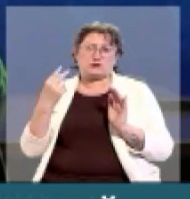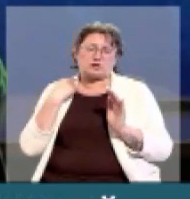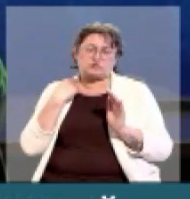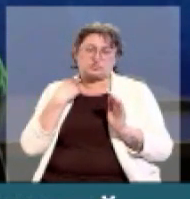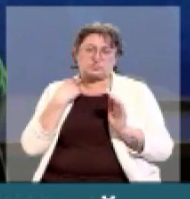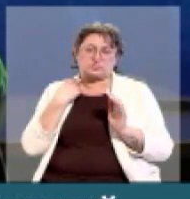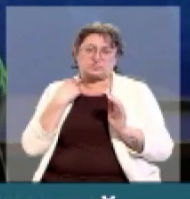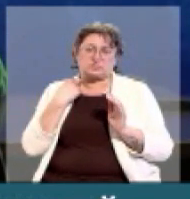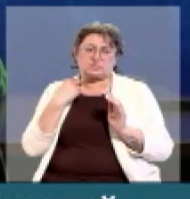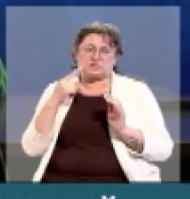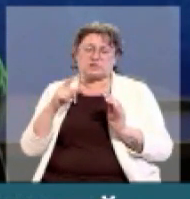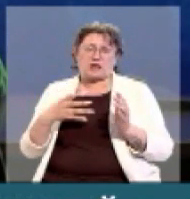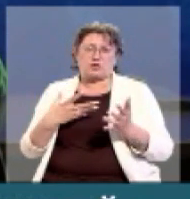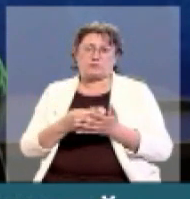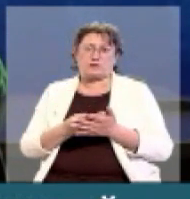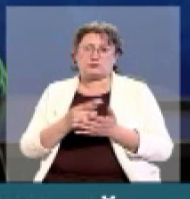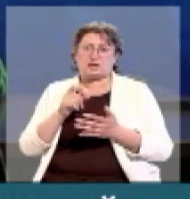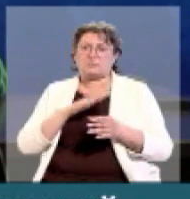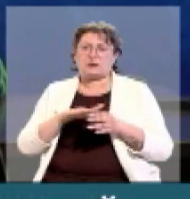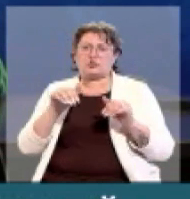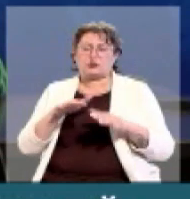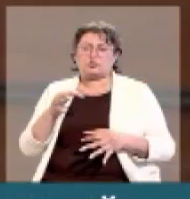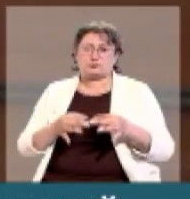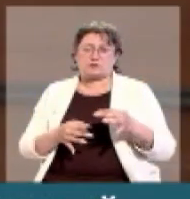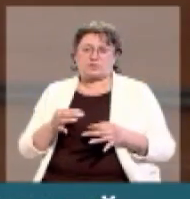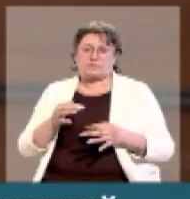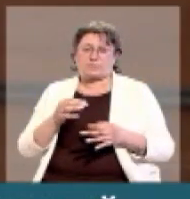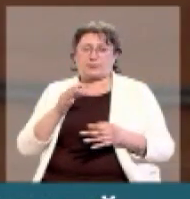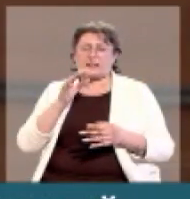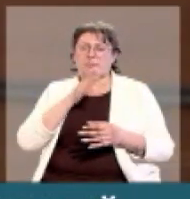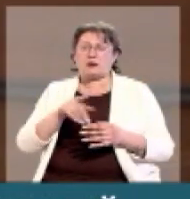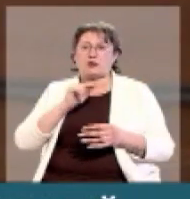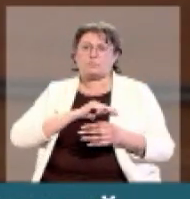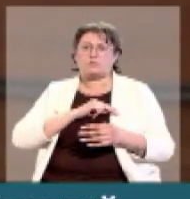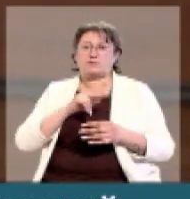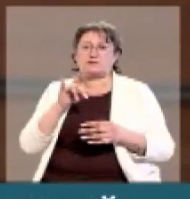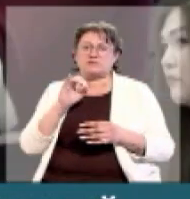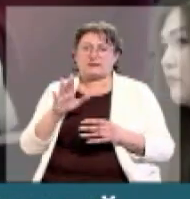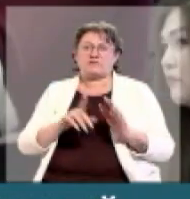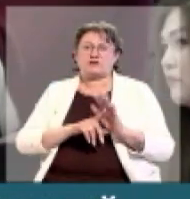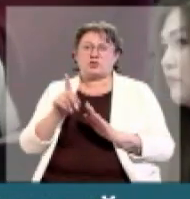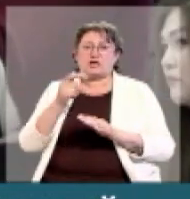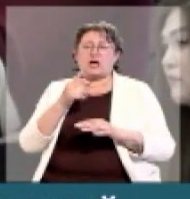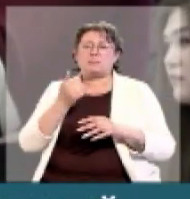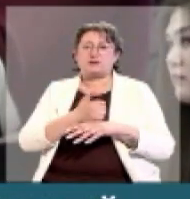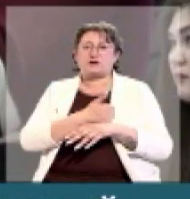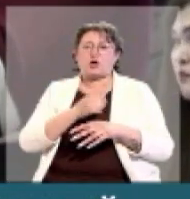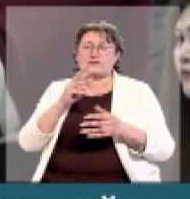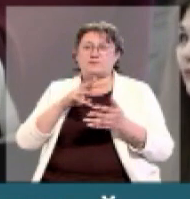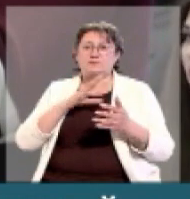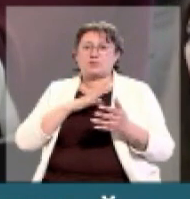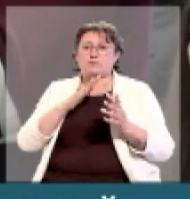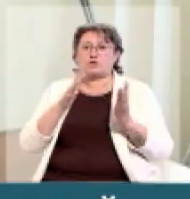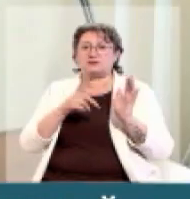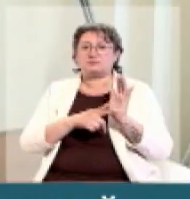должник за неуплату, за неисполнение решения суда. В ходе работы приставов с начала года к административной ответственности были привлечены